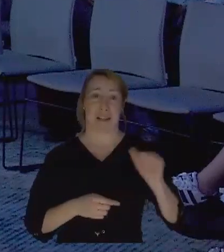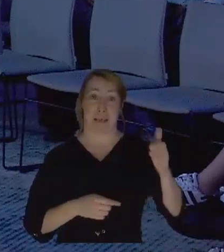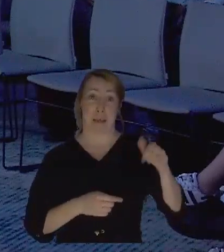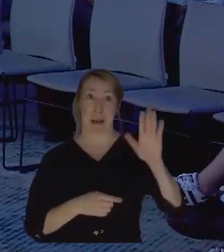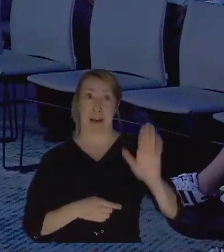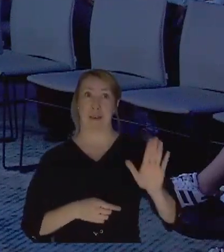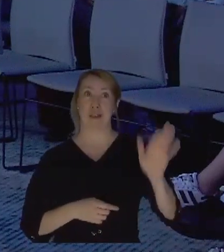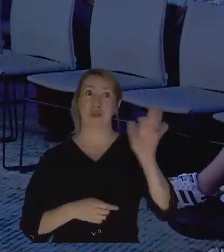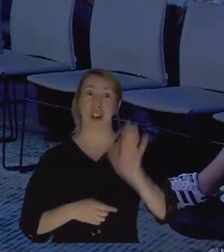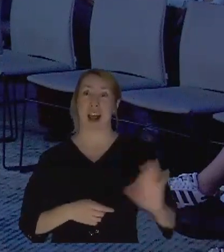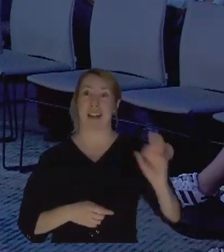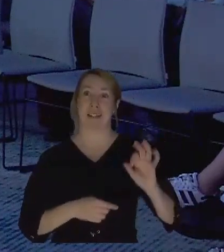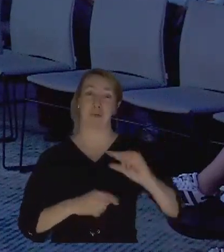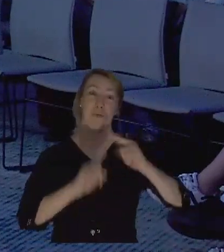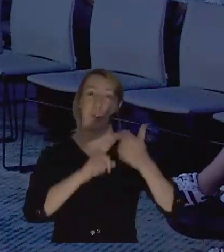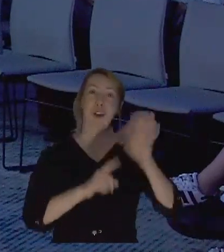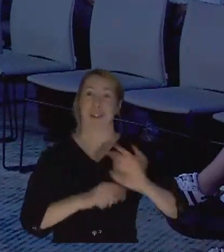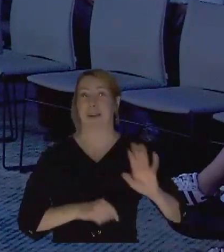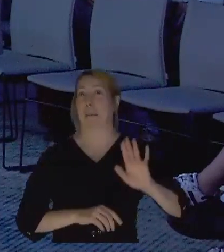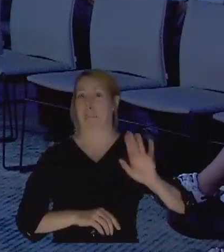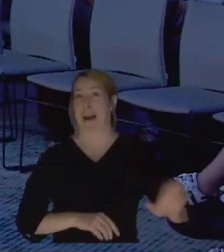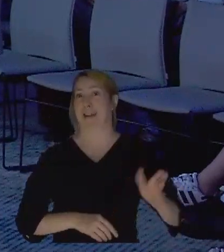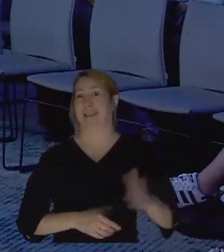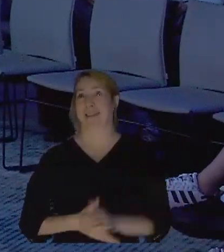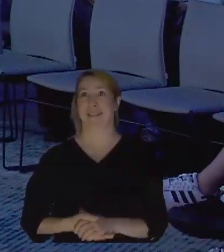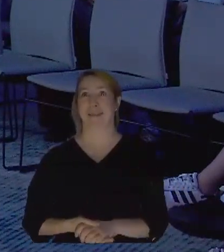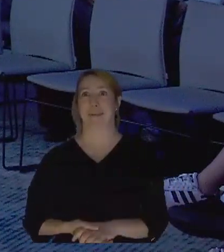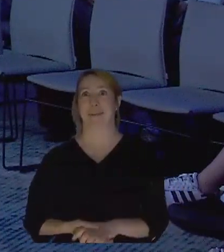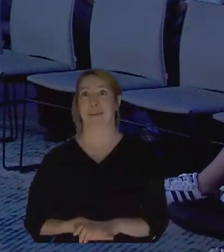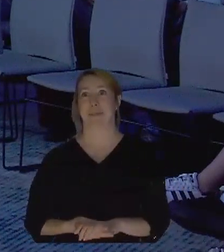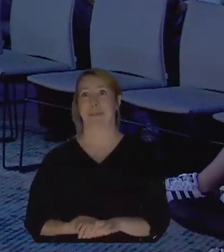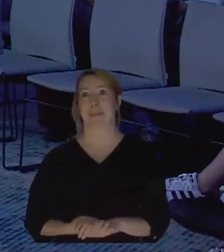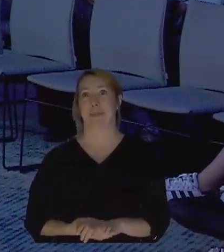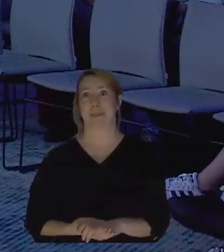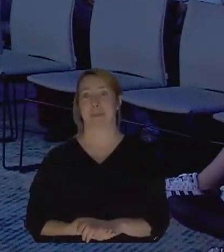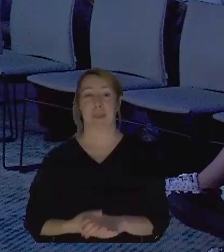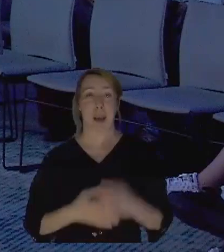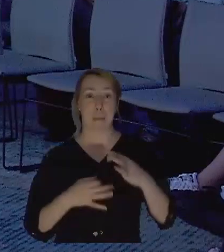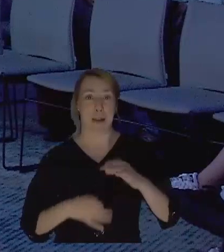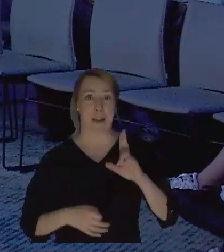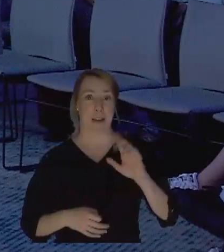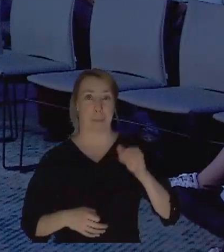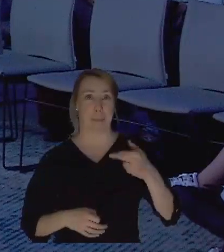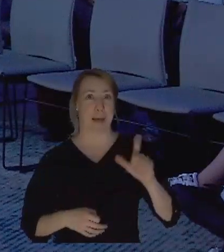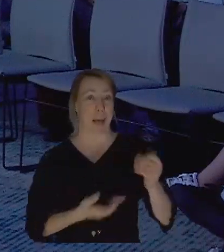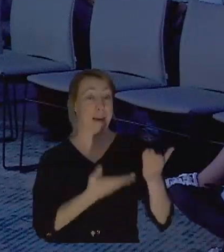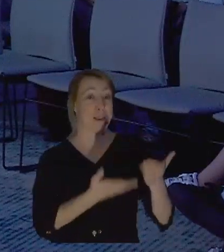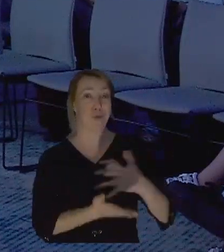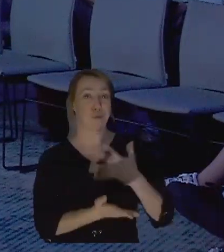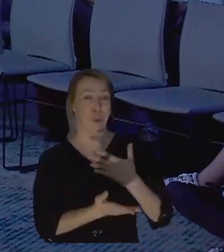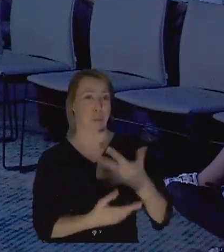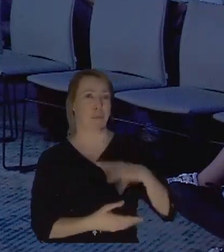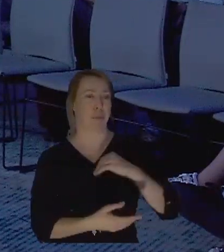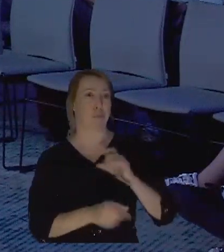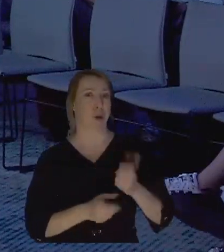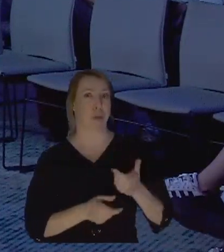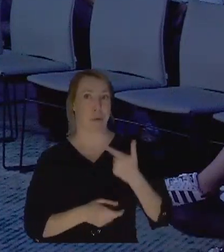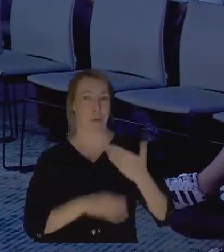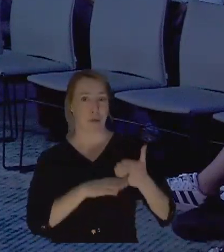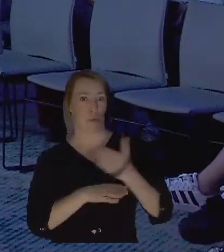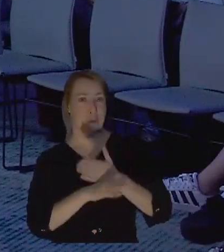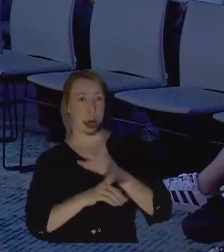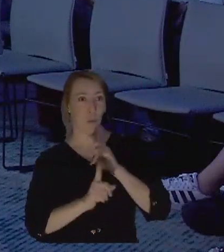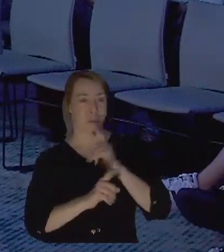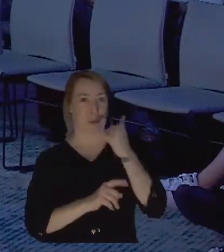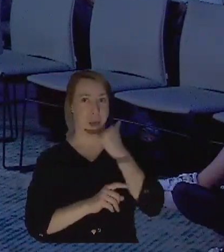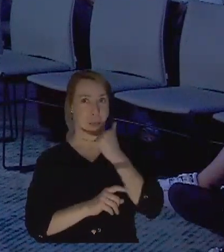szansę, będziesz miał drugą szansę po prostu. Pani Kamilo, a co, jak to pani przyjęła? Bo myśmy rozmawiali przez